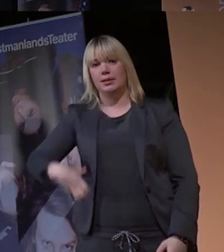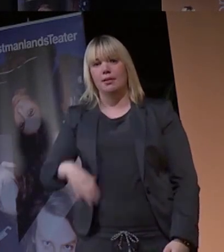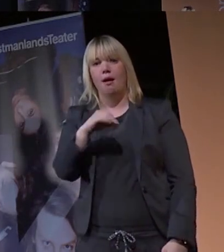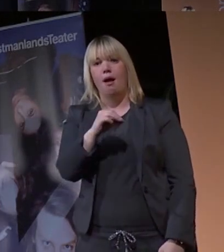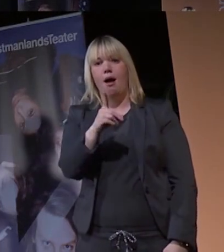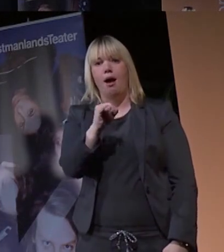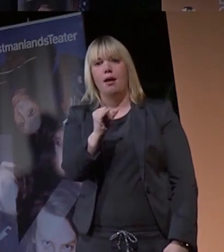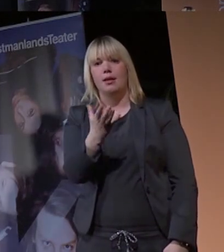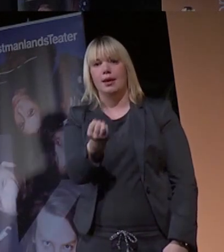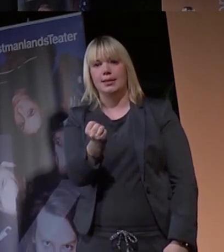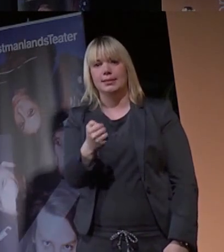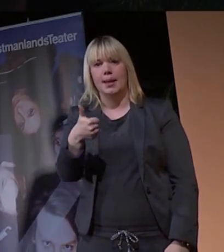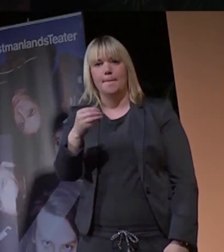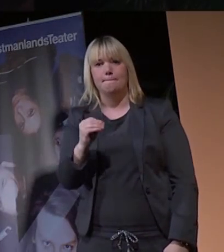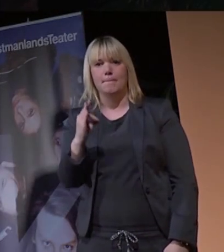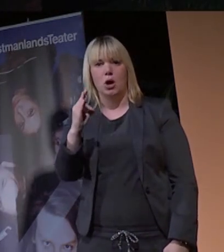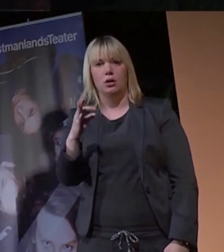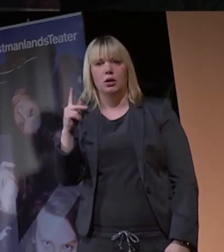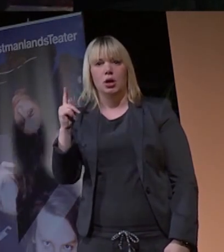Alice Bah Kuhnke.